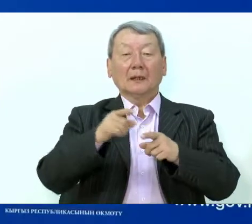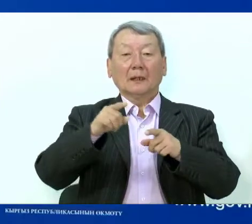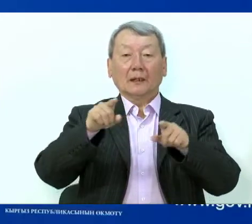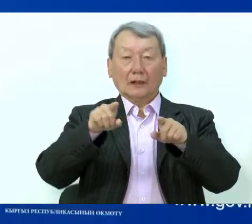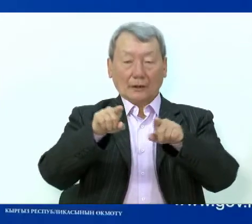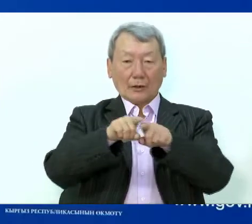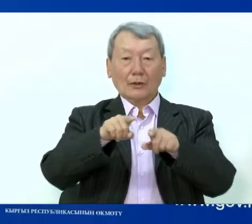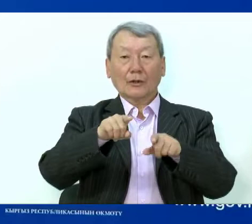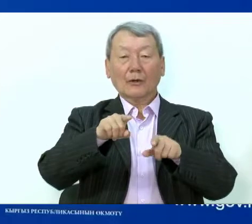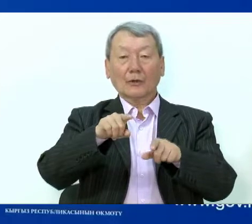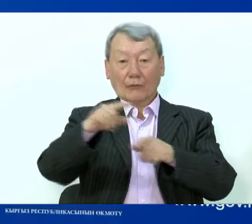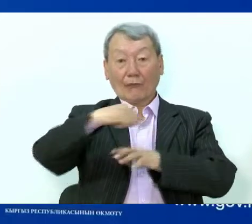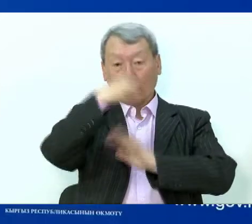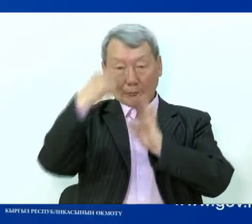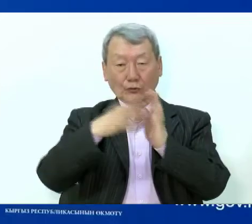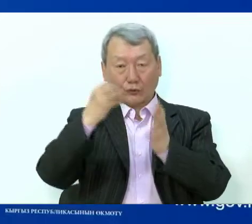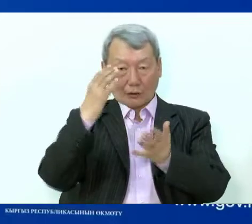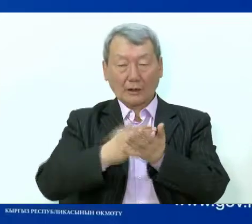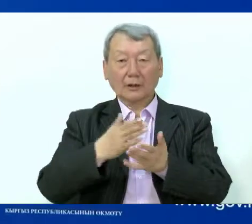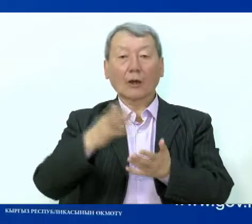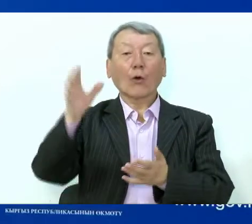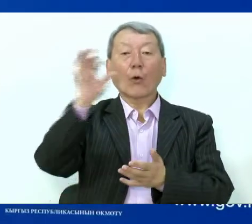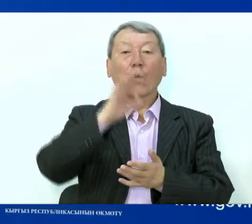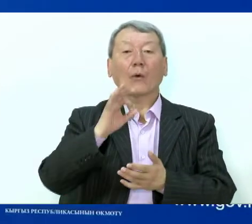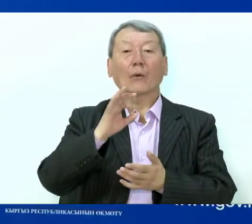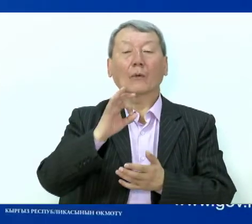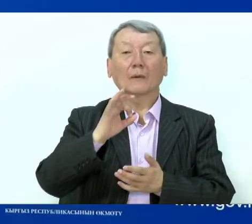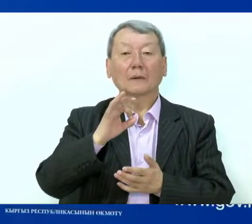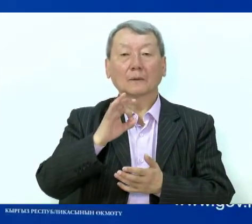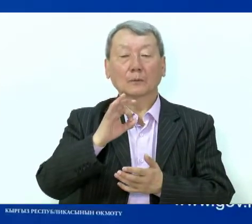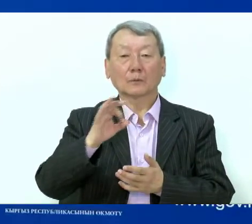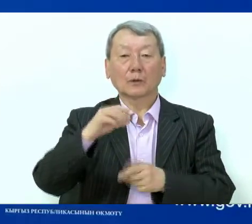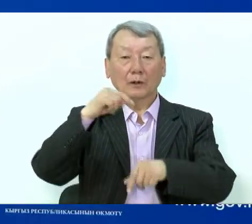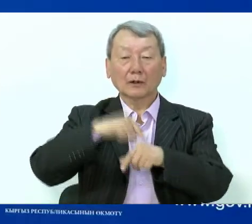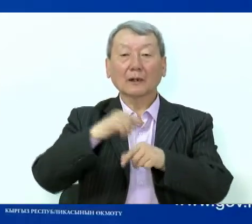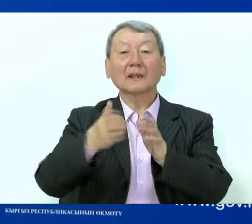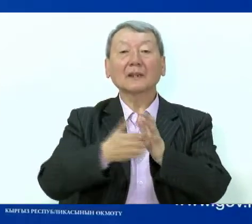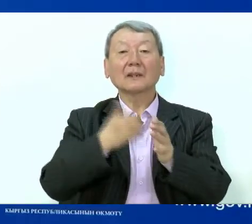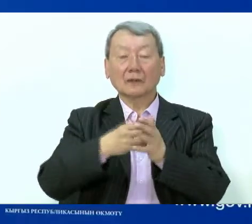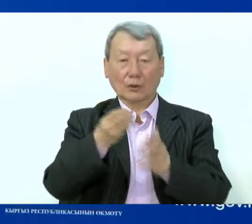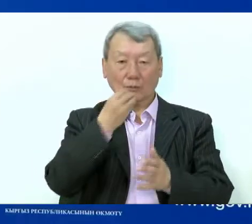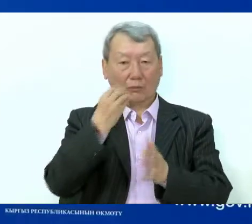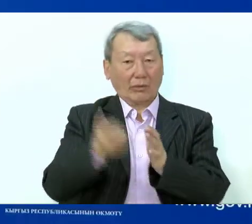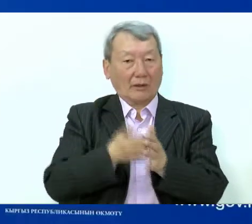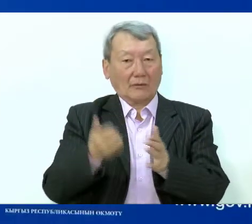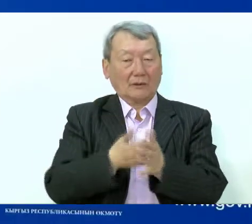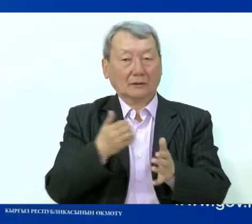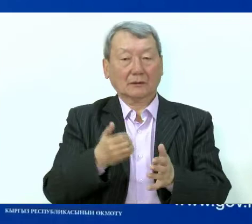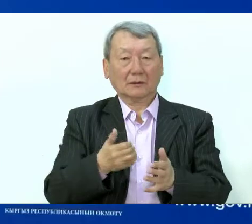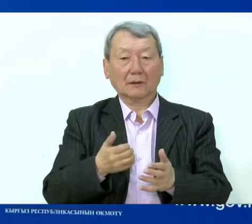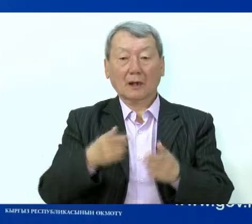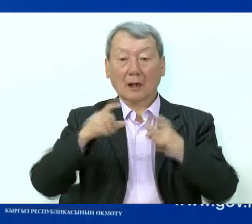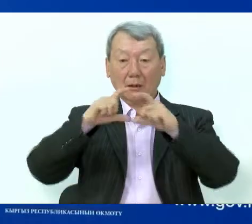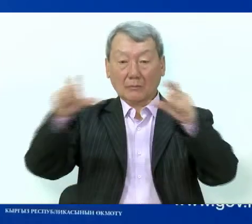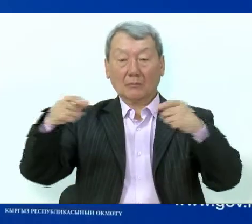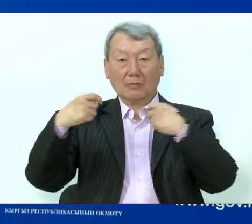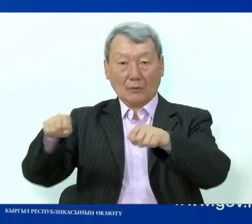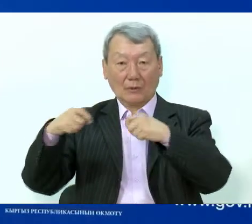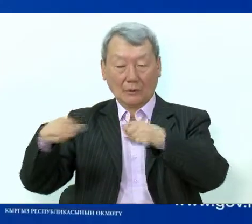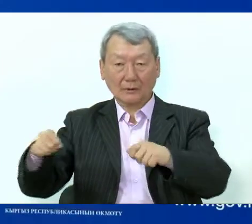Очень часто задаваемый вопрос, это ощущается острая нехватка продуктов. Торговля